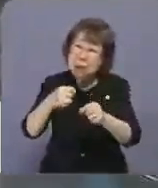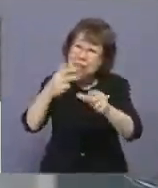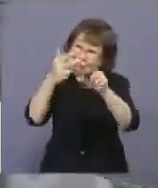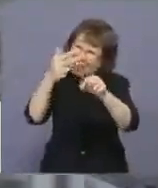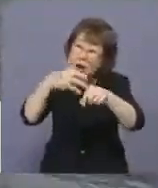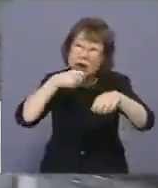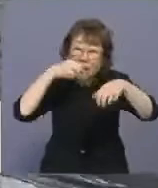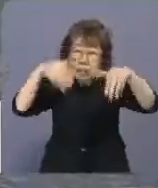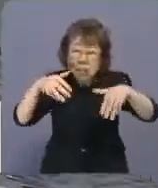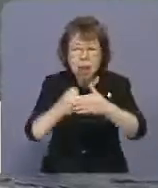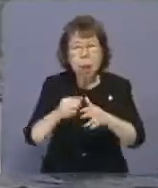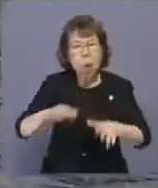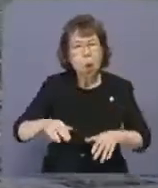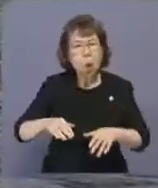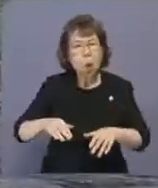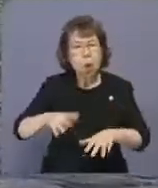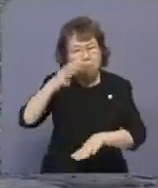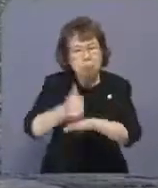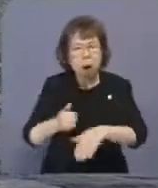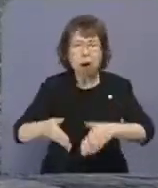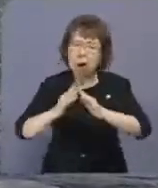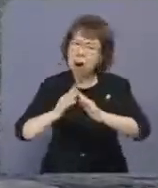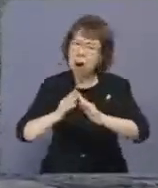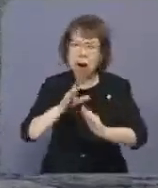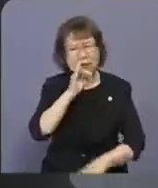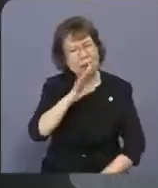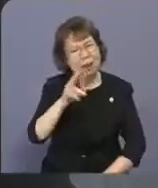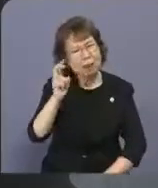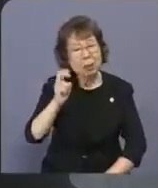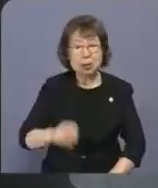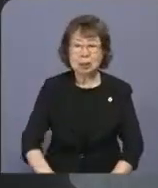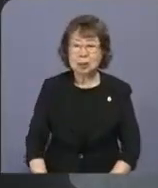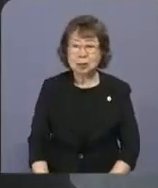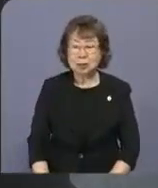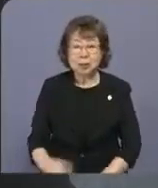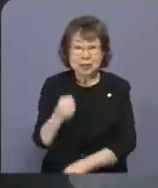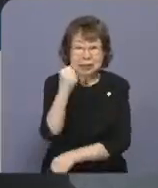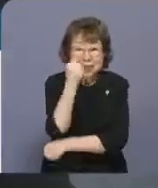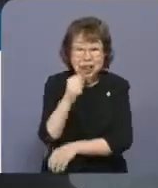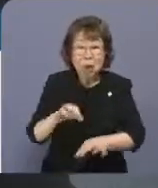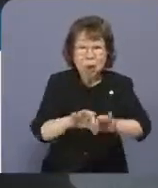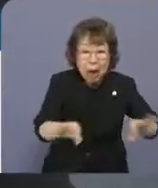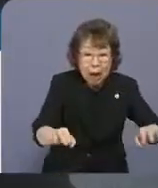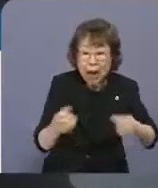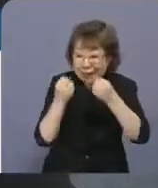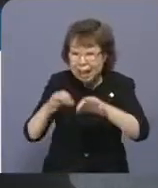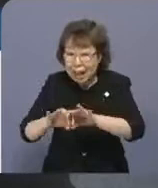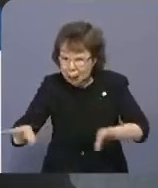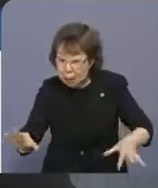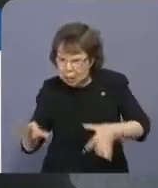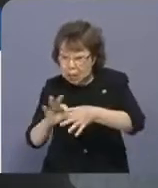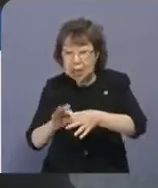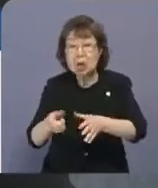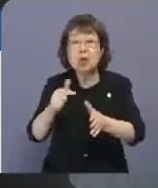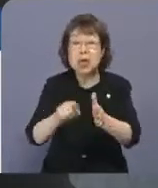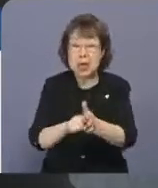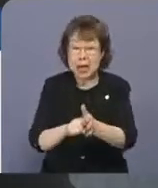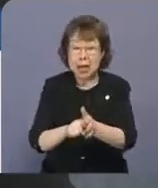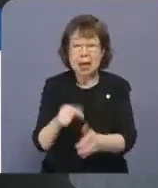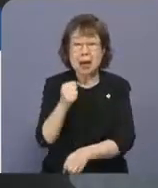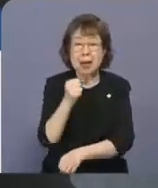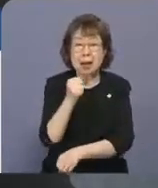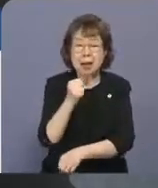올해 말까지 공사를 마무리할지 장담할 수도 없습니다. 기존 관로와 신설 관로를 연결하는 관로를 설치하는 것이